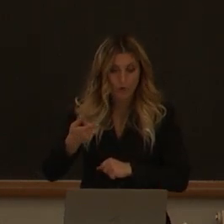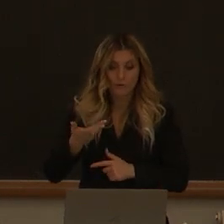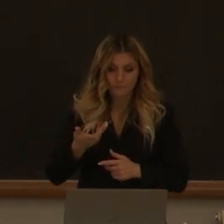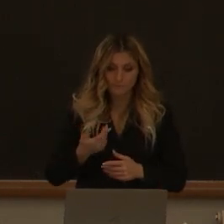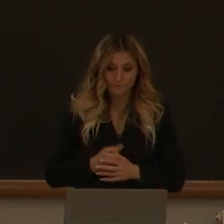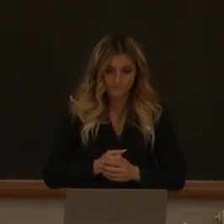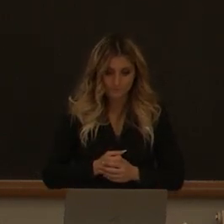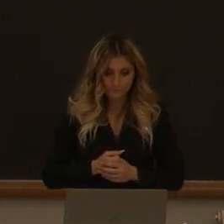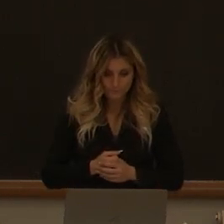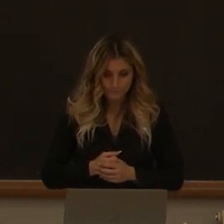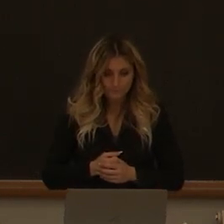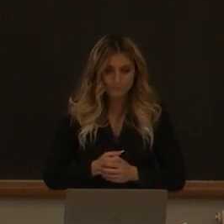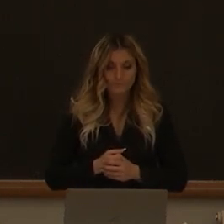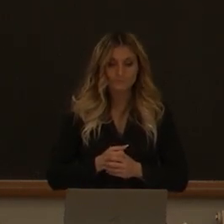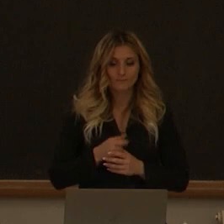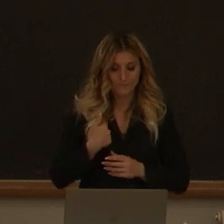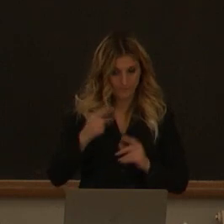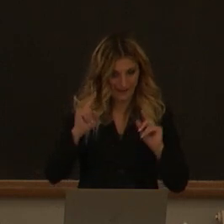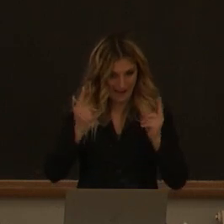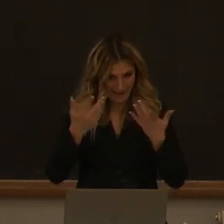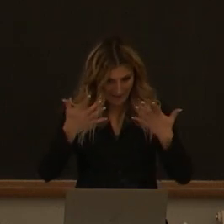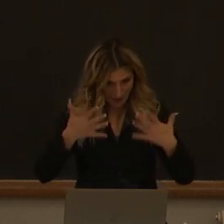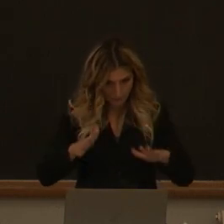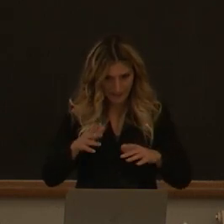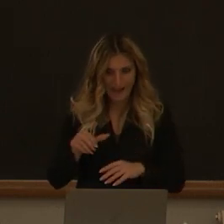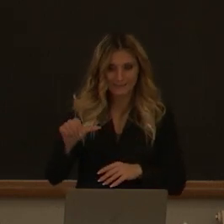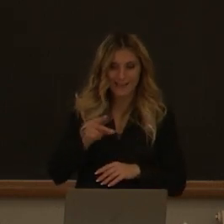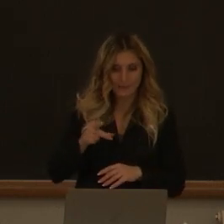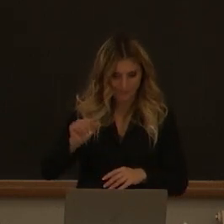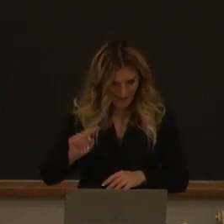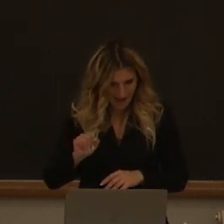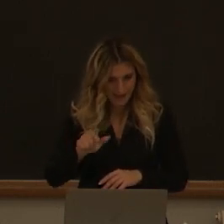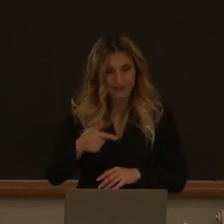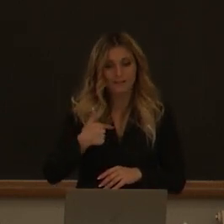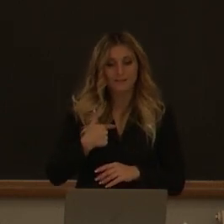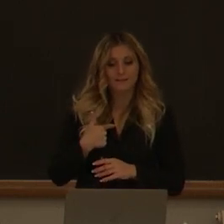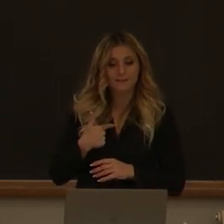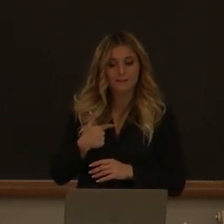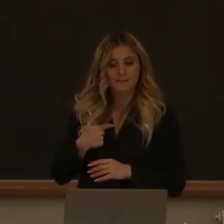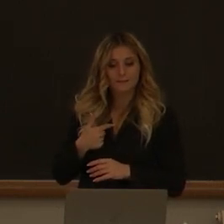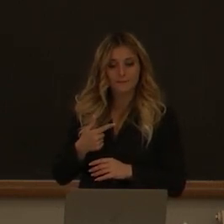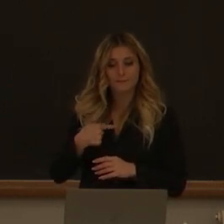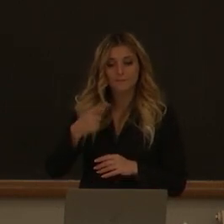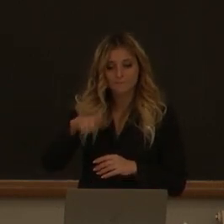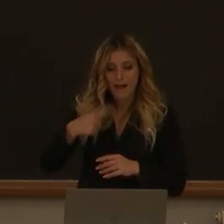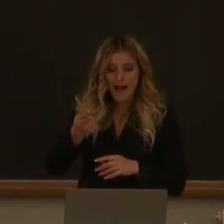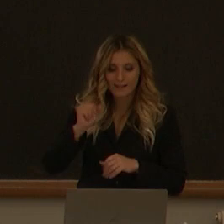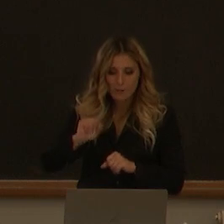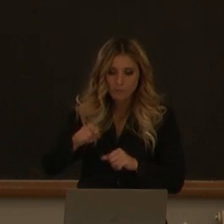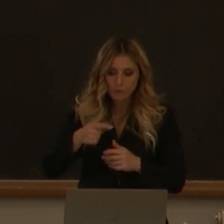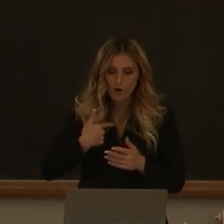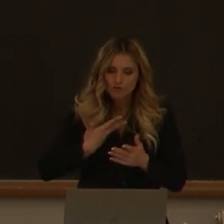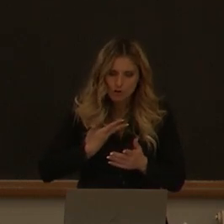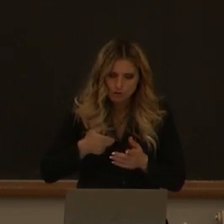e Agrotecnico Laureato per i nostri laureati in STA, Ordine Nazionale dei Dottori Agronomi e Dottori Forestali Junior,